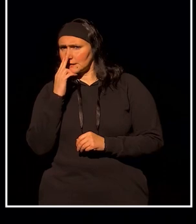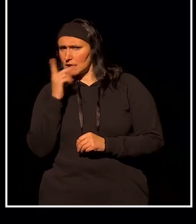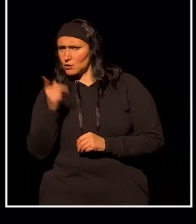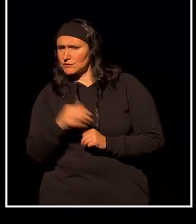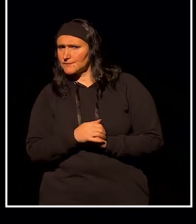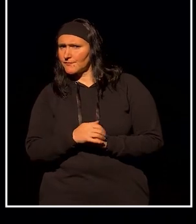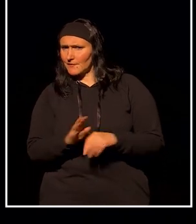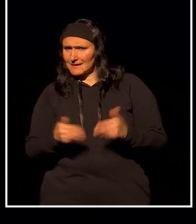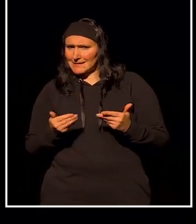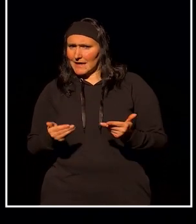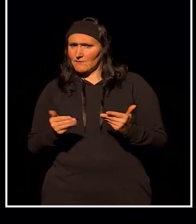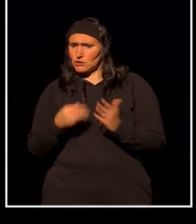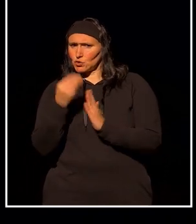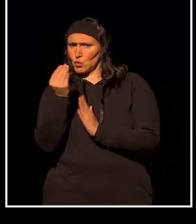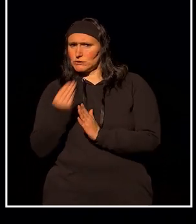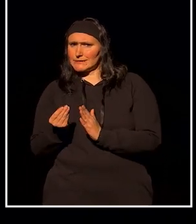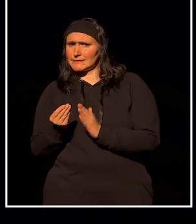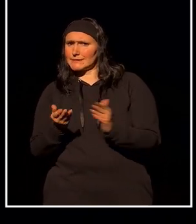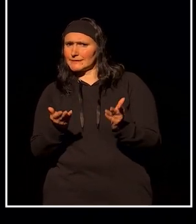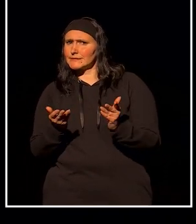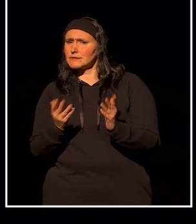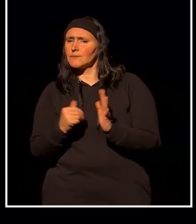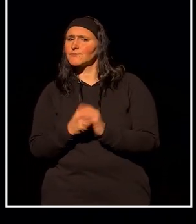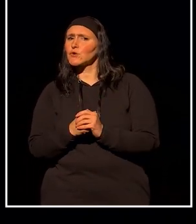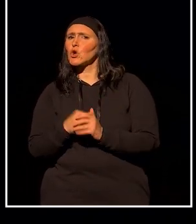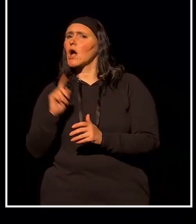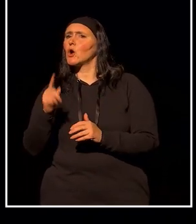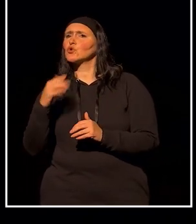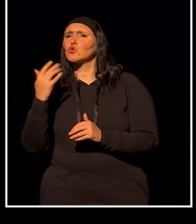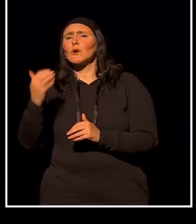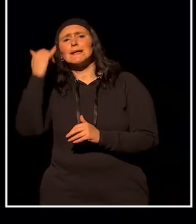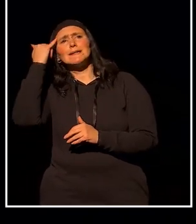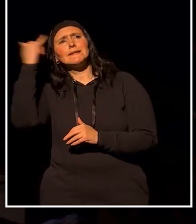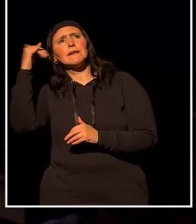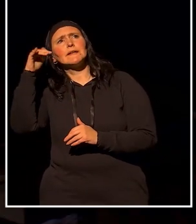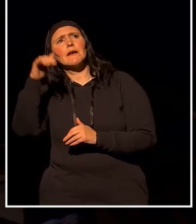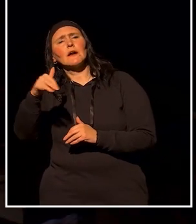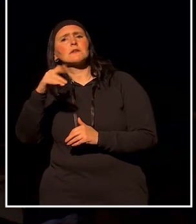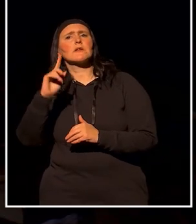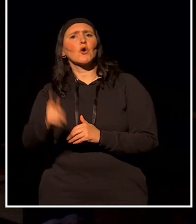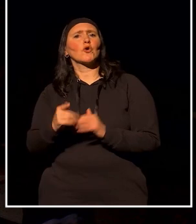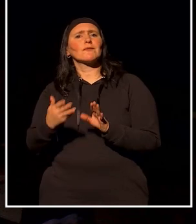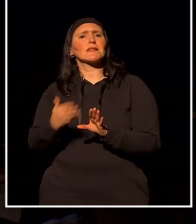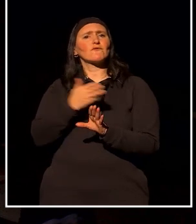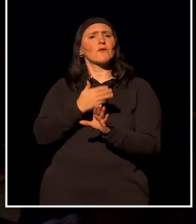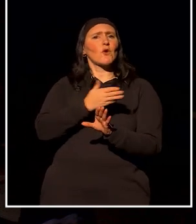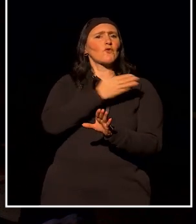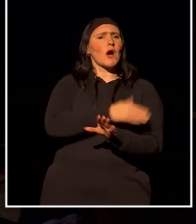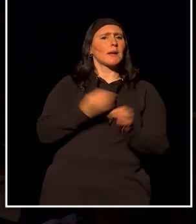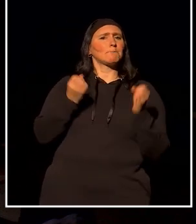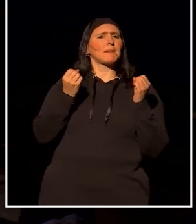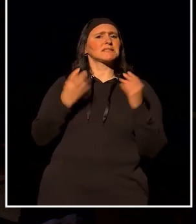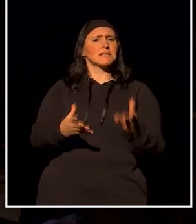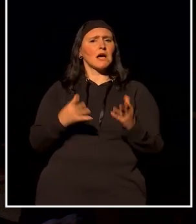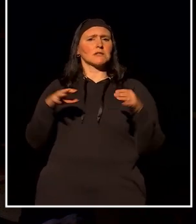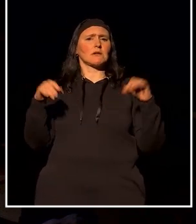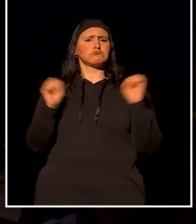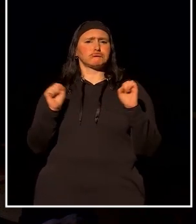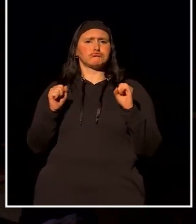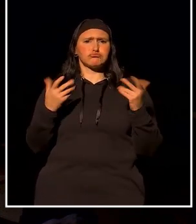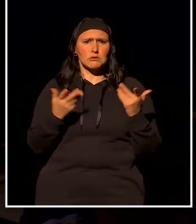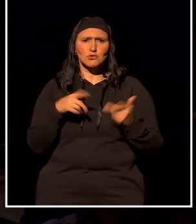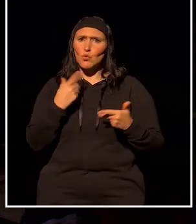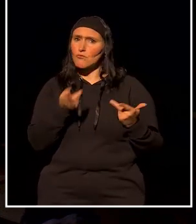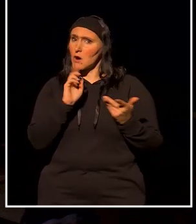eine Hintergrundidee eines Schreckens bearbeitet, die der Gegenwartskunst wichtig ist? Muss nicht bei allen